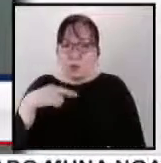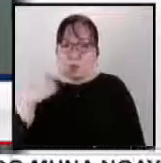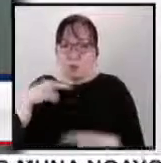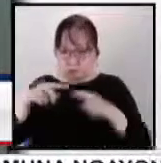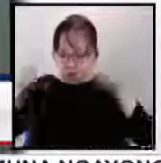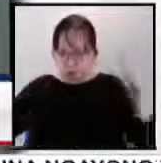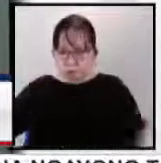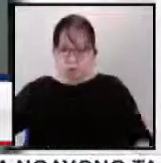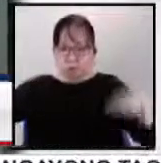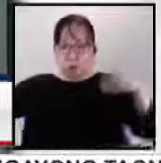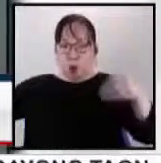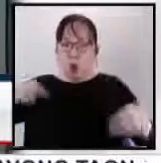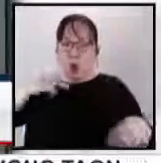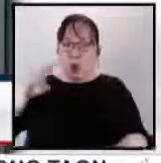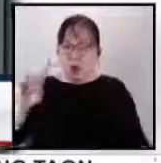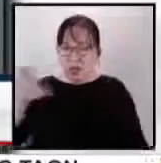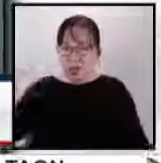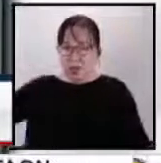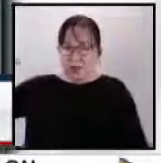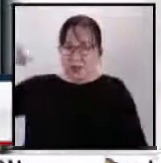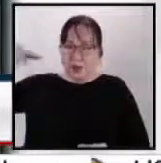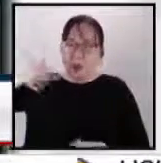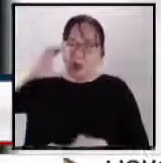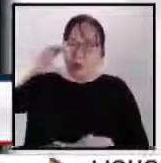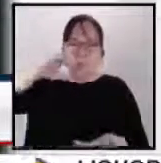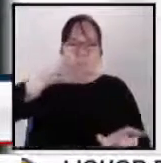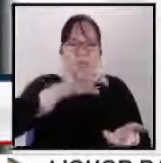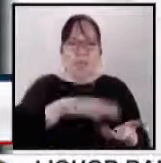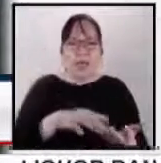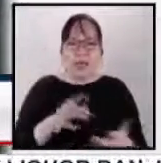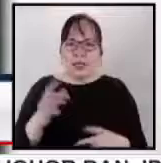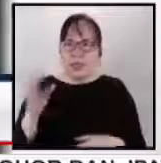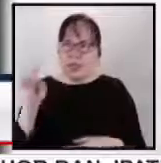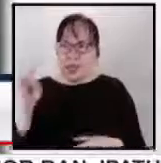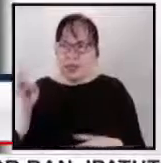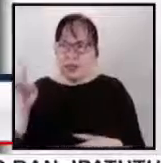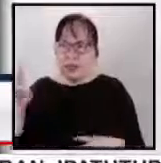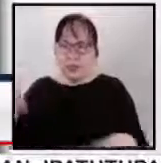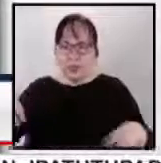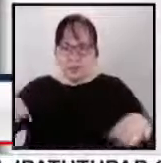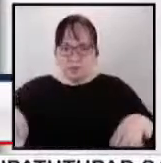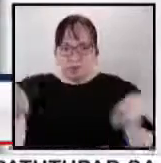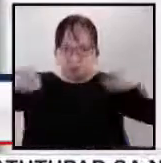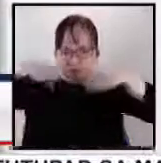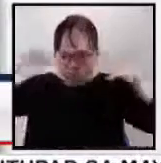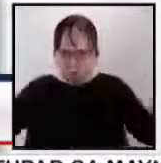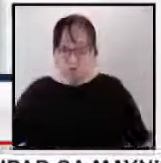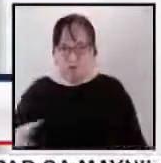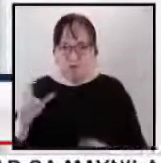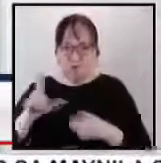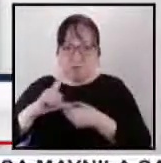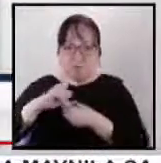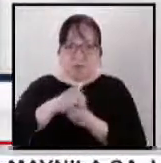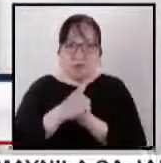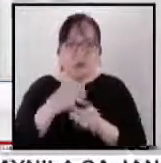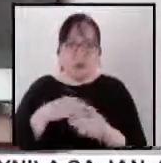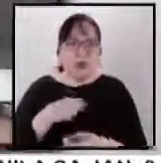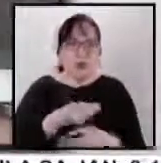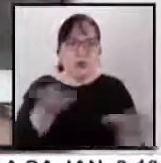purified drinking water at 70 sako ng delata sa mga pamilyang bumabangon sa epektong iniwan ng nagdaang